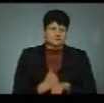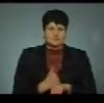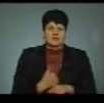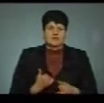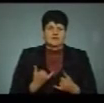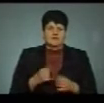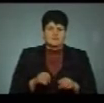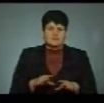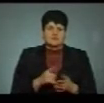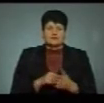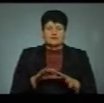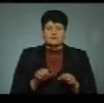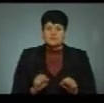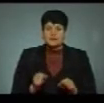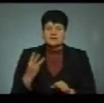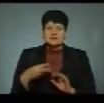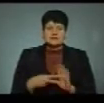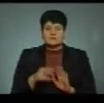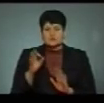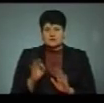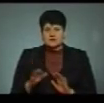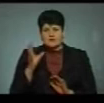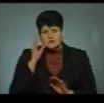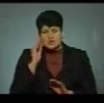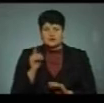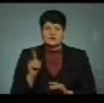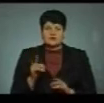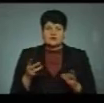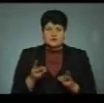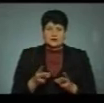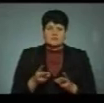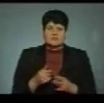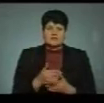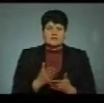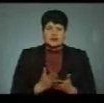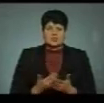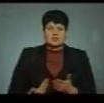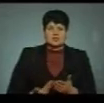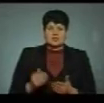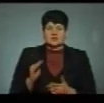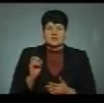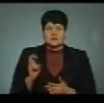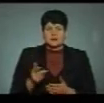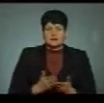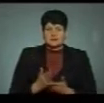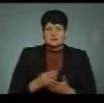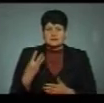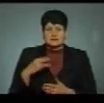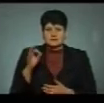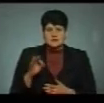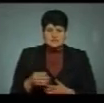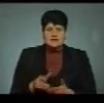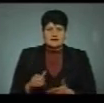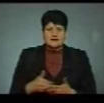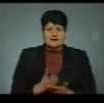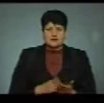влади. 37% тернополян вважають, що пріоритетом для міської влади має бути якість житлово-комунальних послуг. 30% – за якість